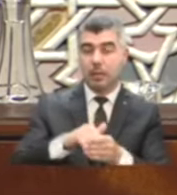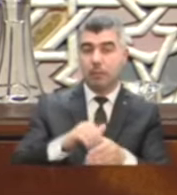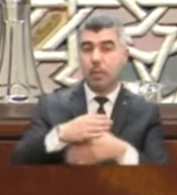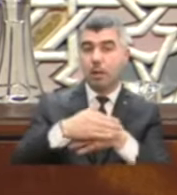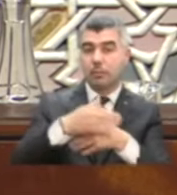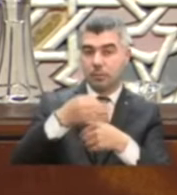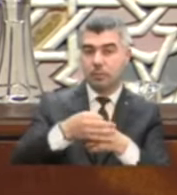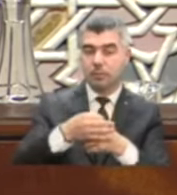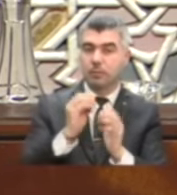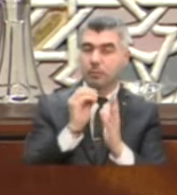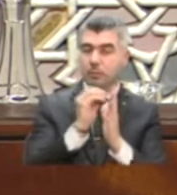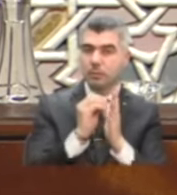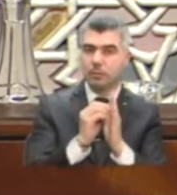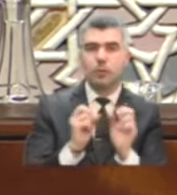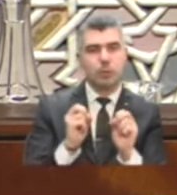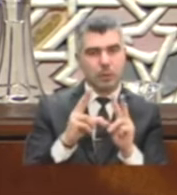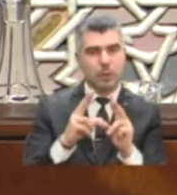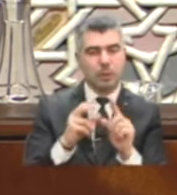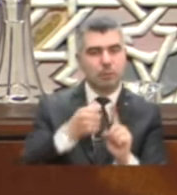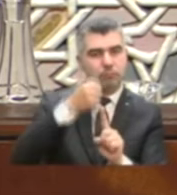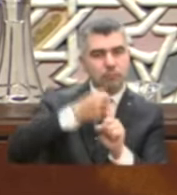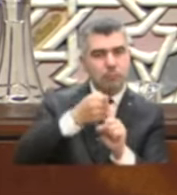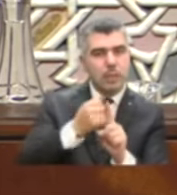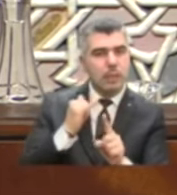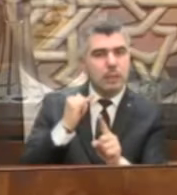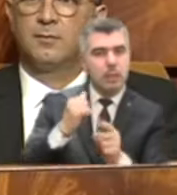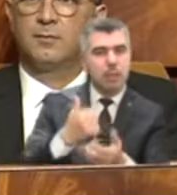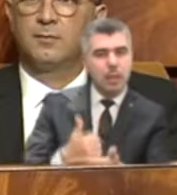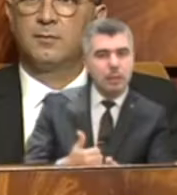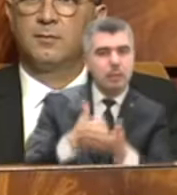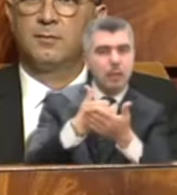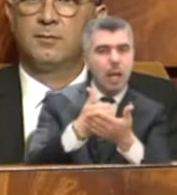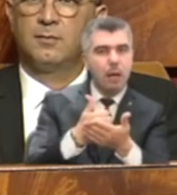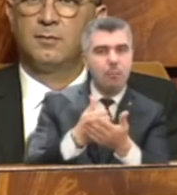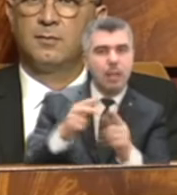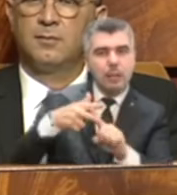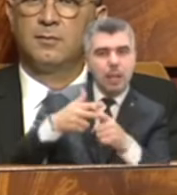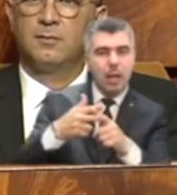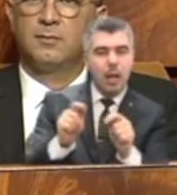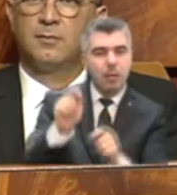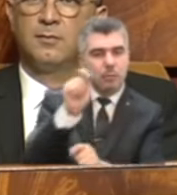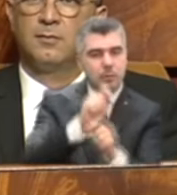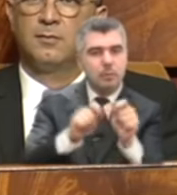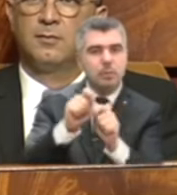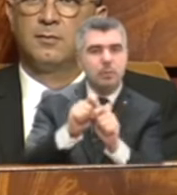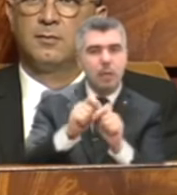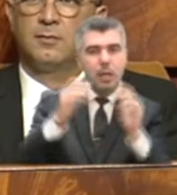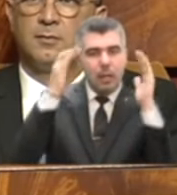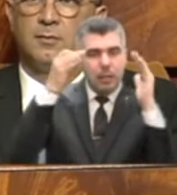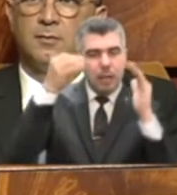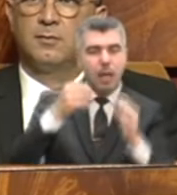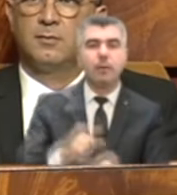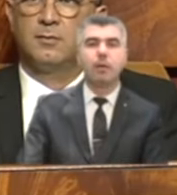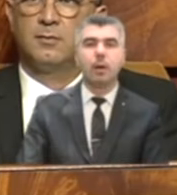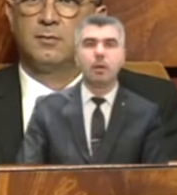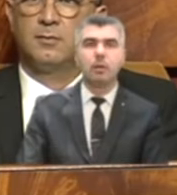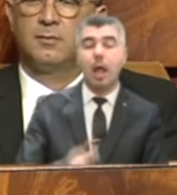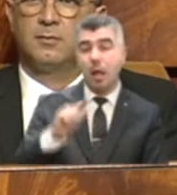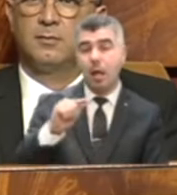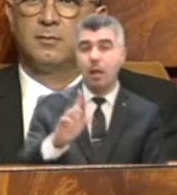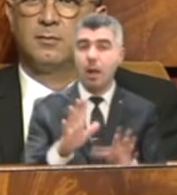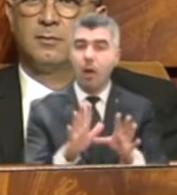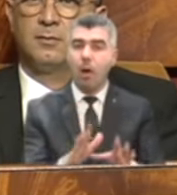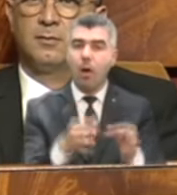الوطني للأحرار نثمن جهودكم المستمرة لدعم الصناعات الثقافية والإبداعية، ومع ذلك نرى أن هناك